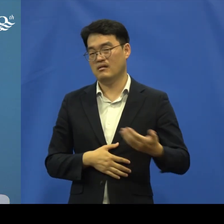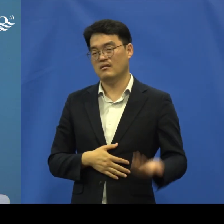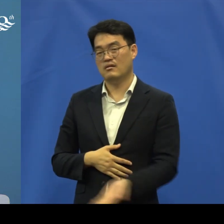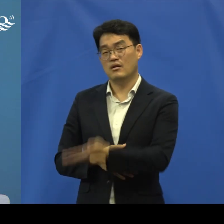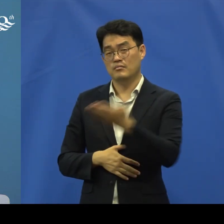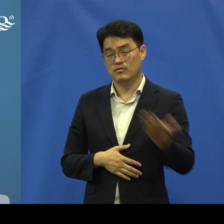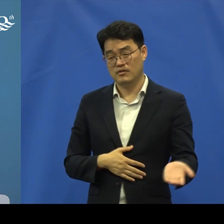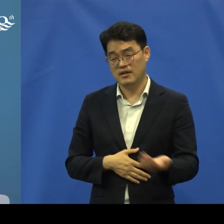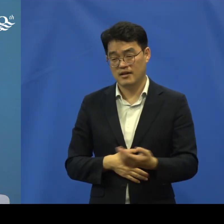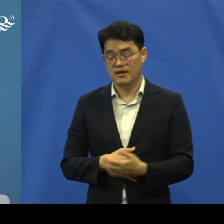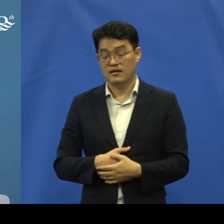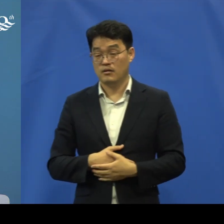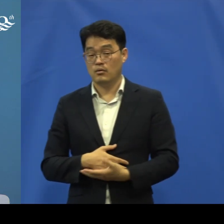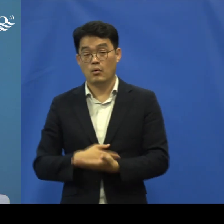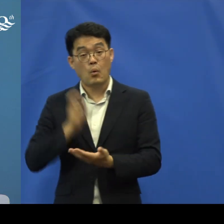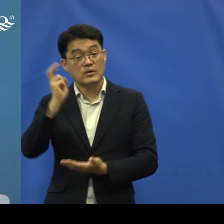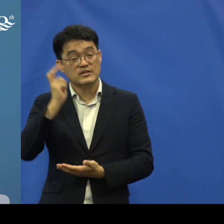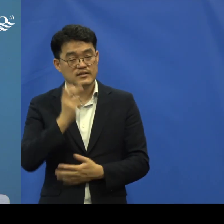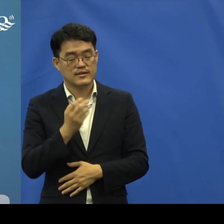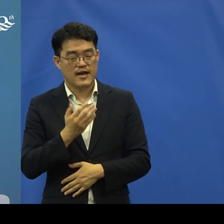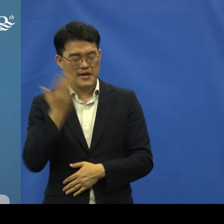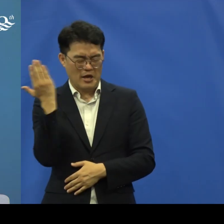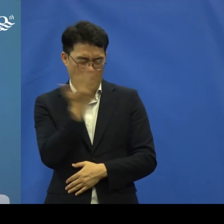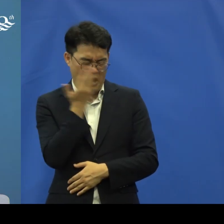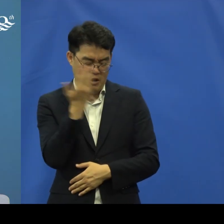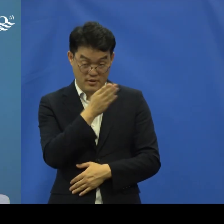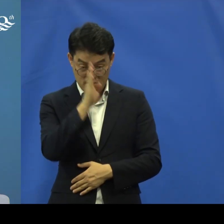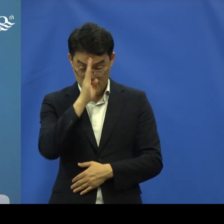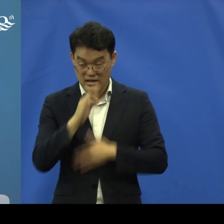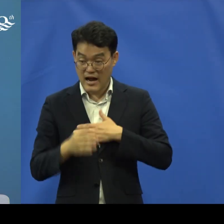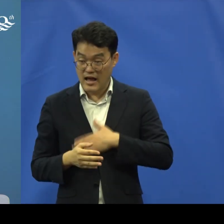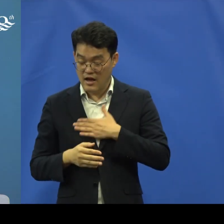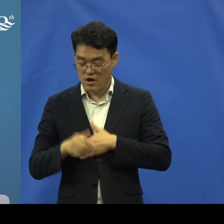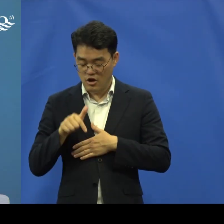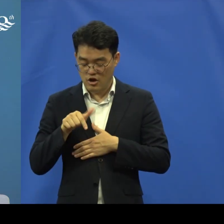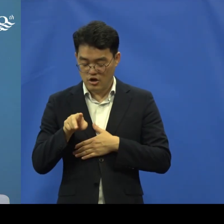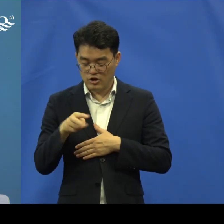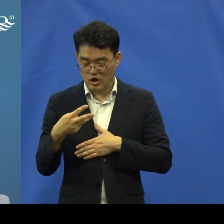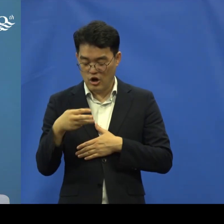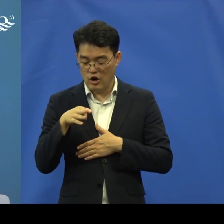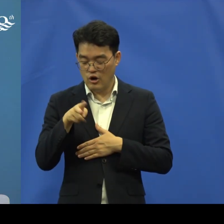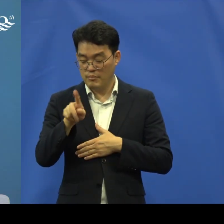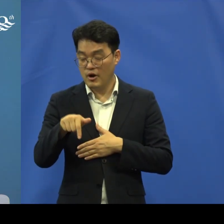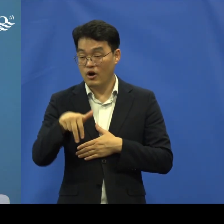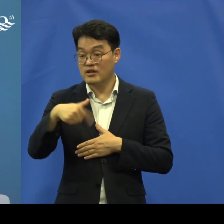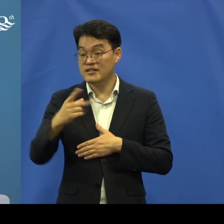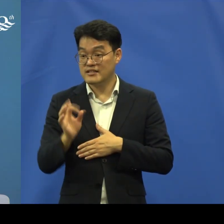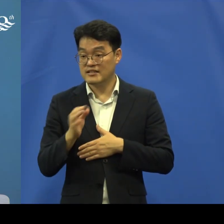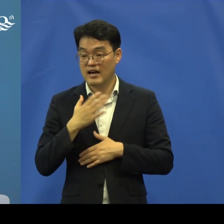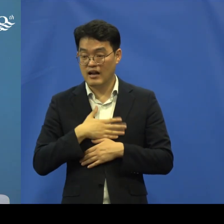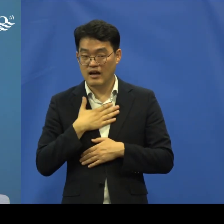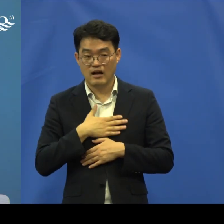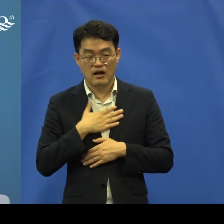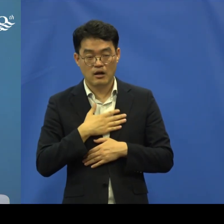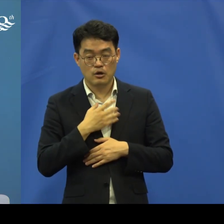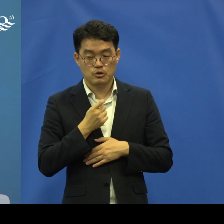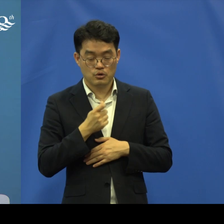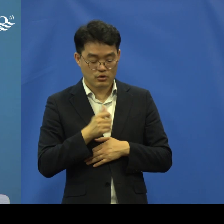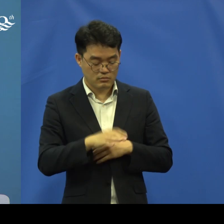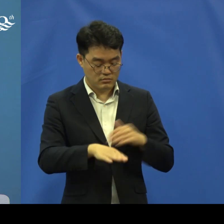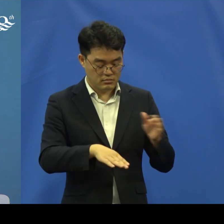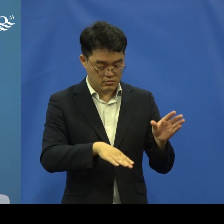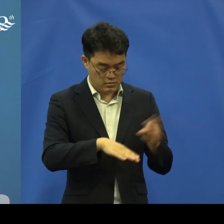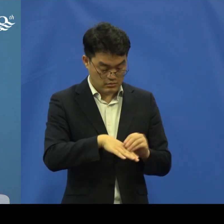신식 듣는다고 막. 피부가 나중에는요, 막 벗겨져. 막 그냥 진물이 날